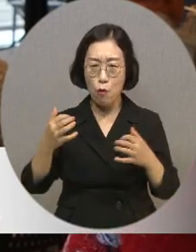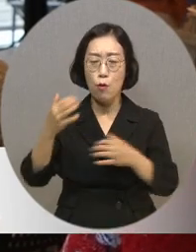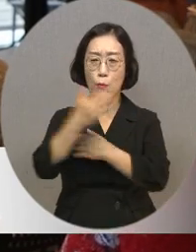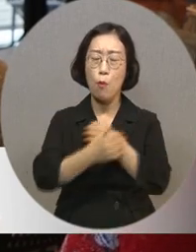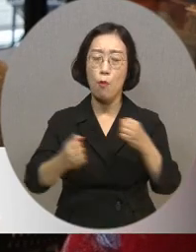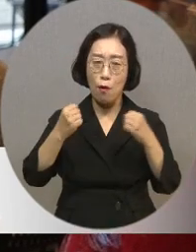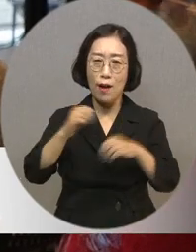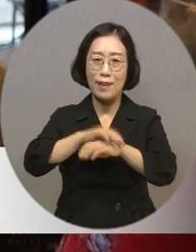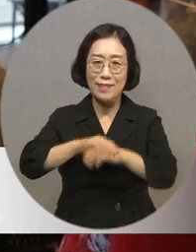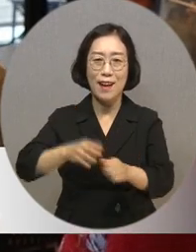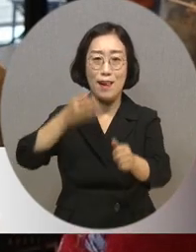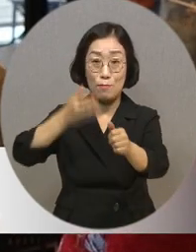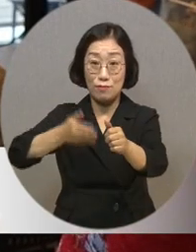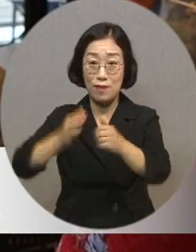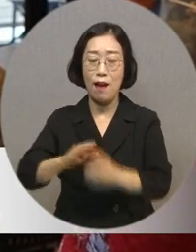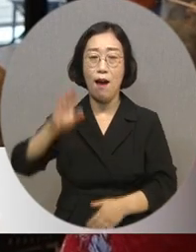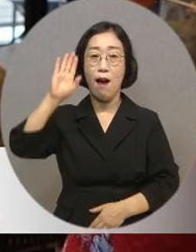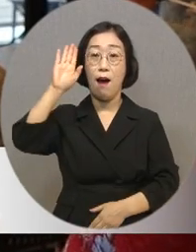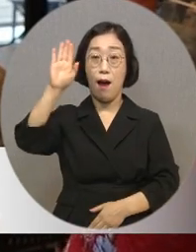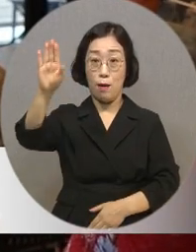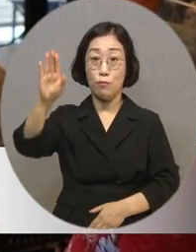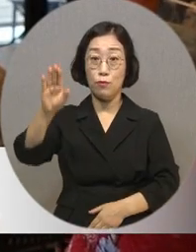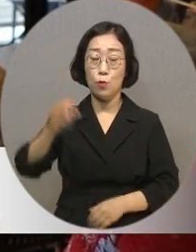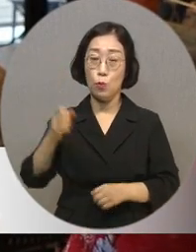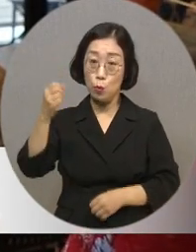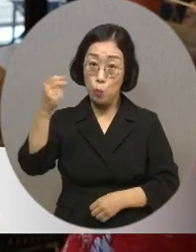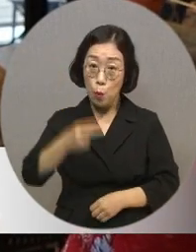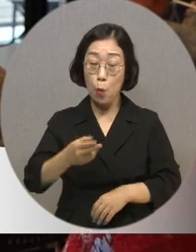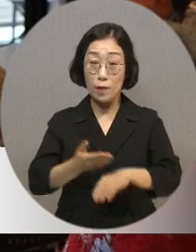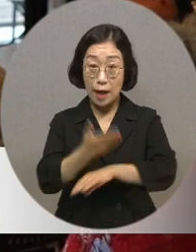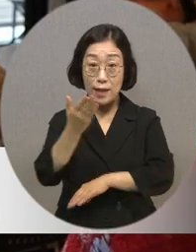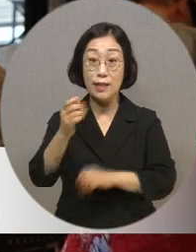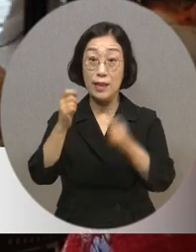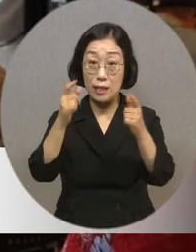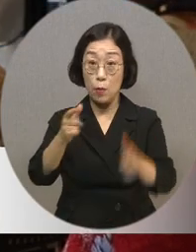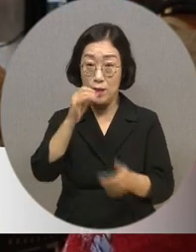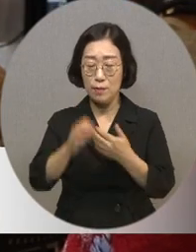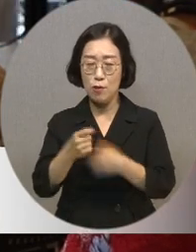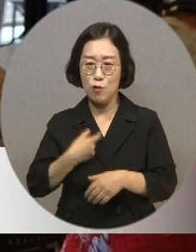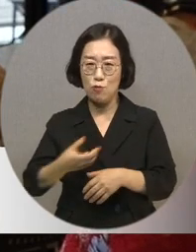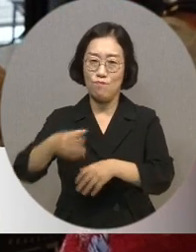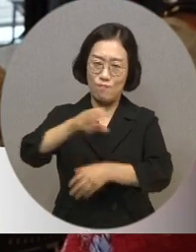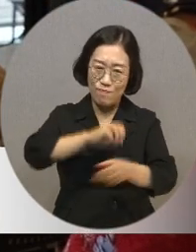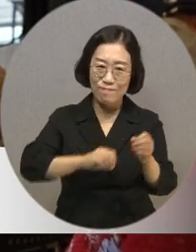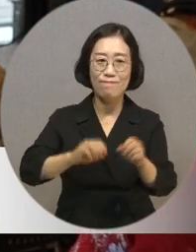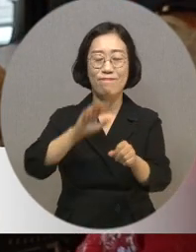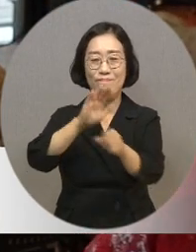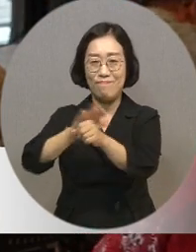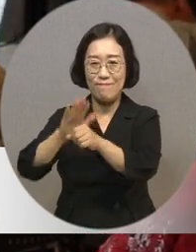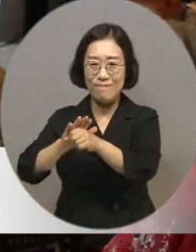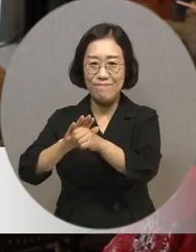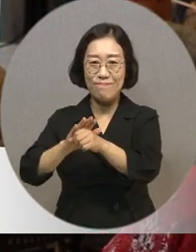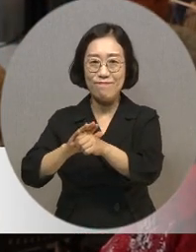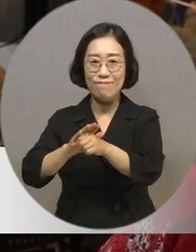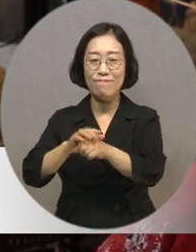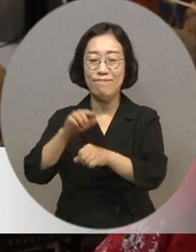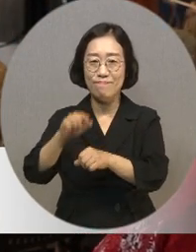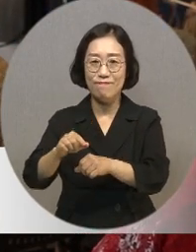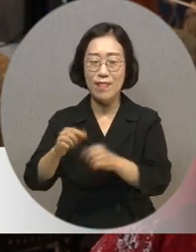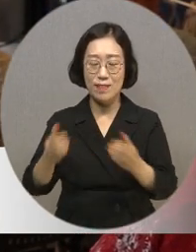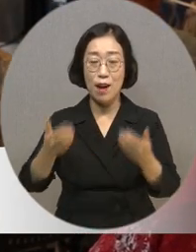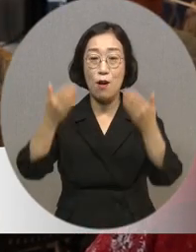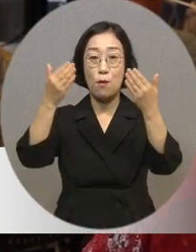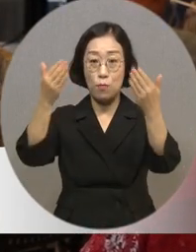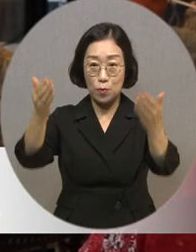건강하시기를 바라겠고요. 앞으로 또 이런 기회가 있다라고 하면 저도 발벗고 나서서 인맥포럼과 함께 또